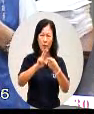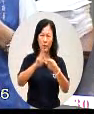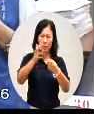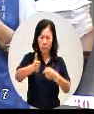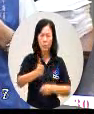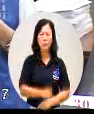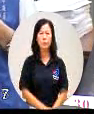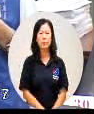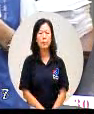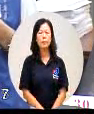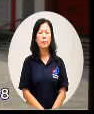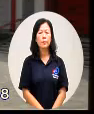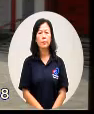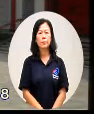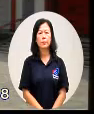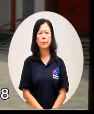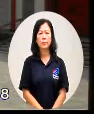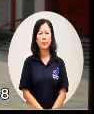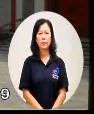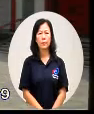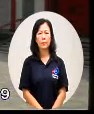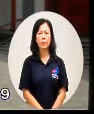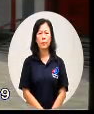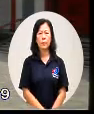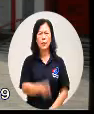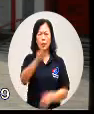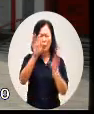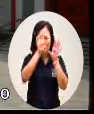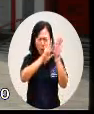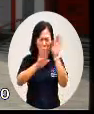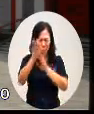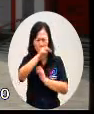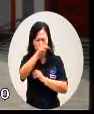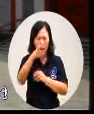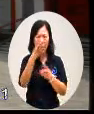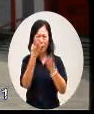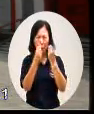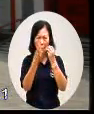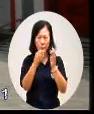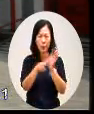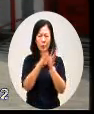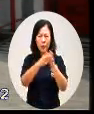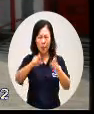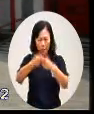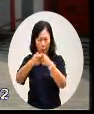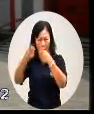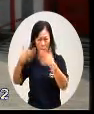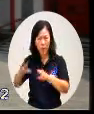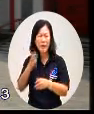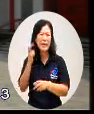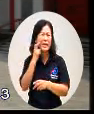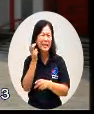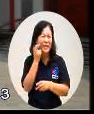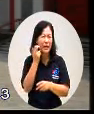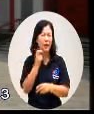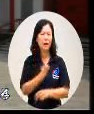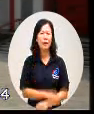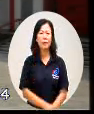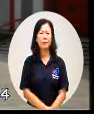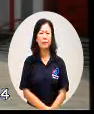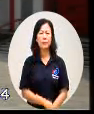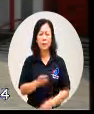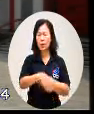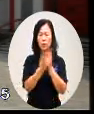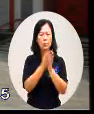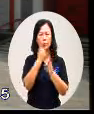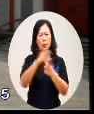张，你看这些，这些暗暗看不，已经被破坏到那些铁架或是那些什么都已经